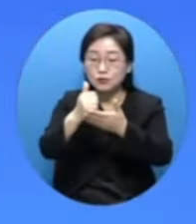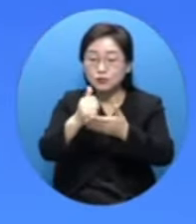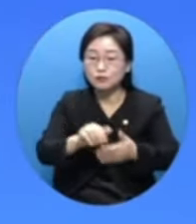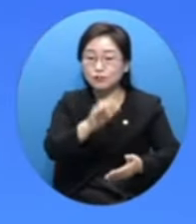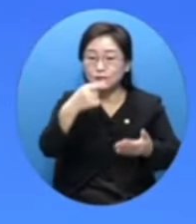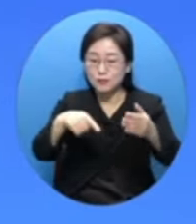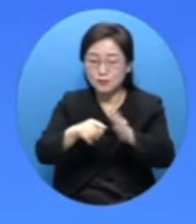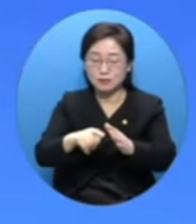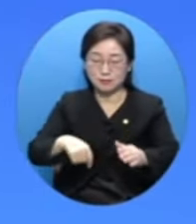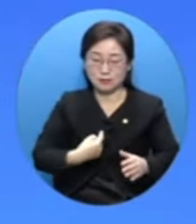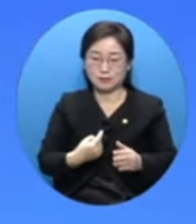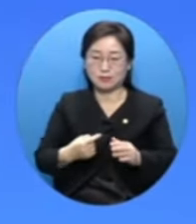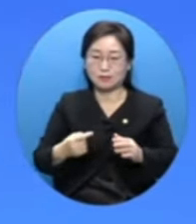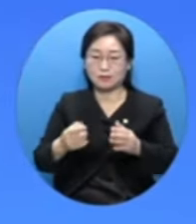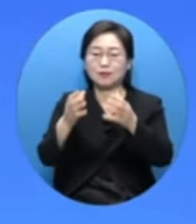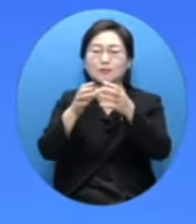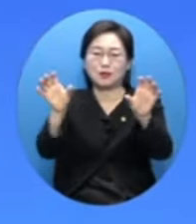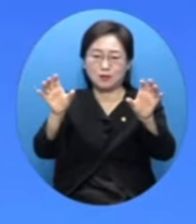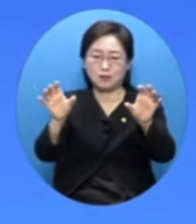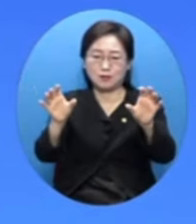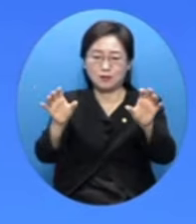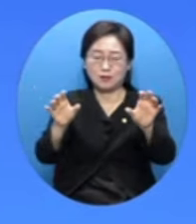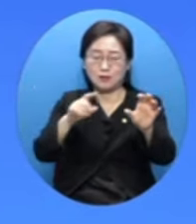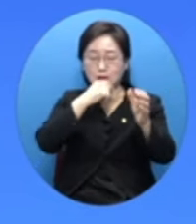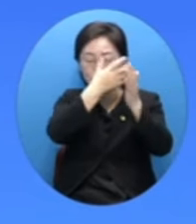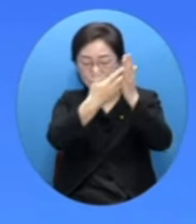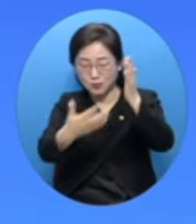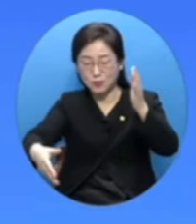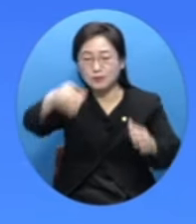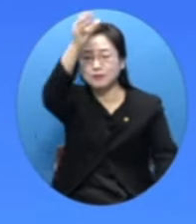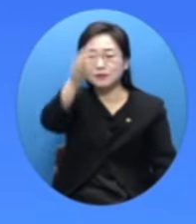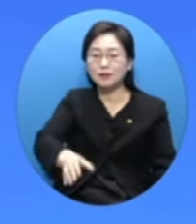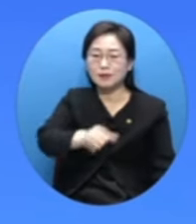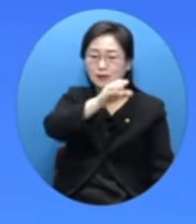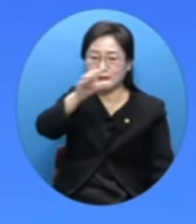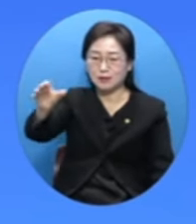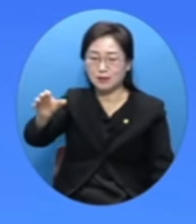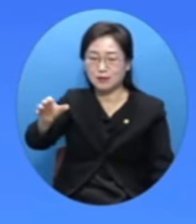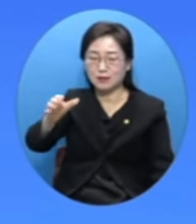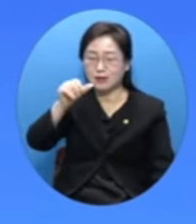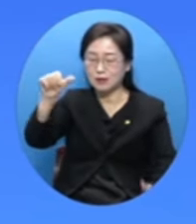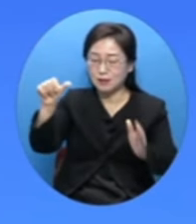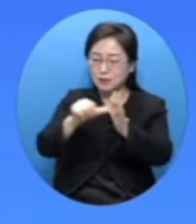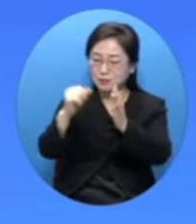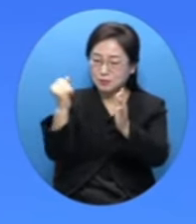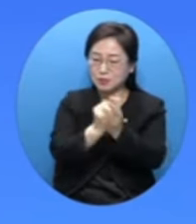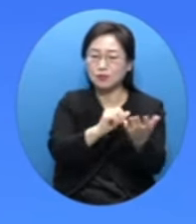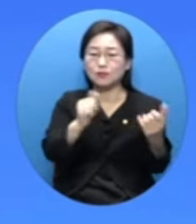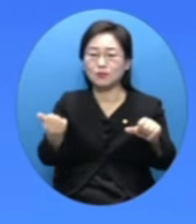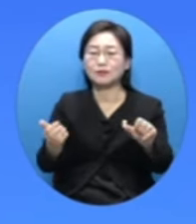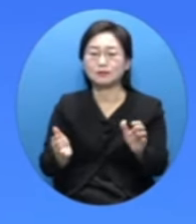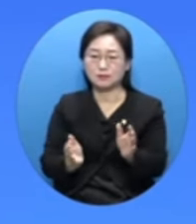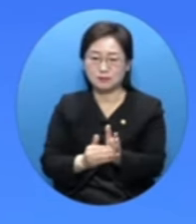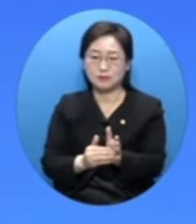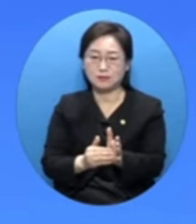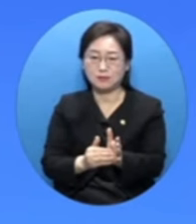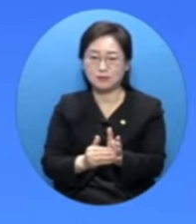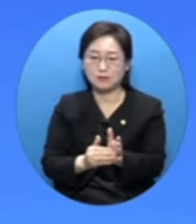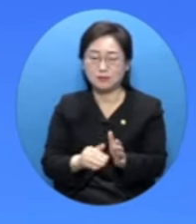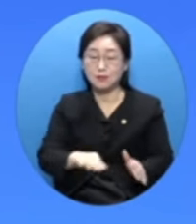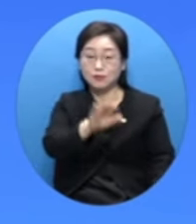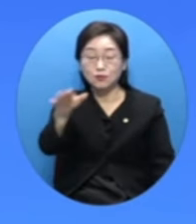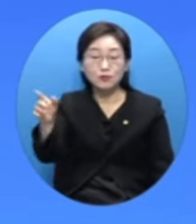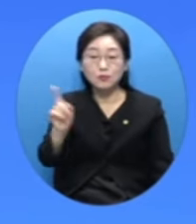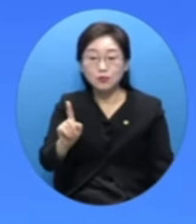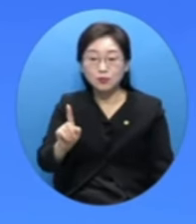우리에게 깨뜨려서 몸부림을 피울려 십자가 달려 자신을 주고 돌아가셨습니다. 우리는 어떤